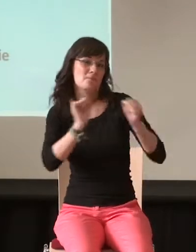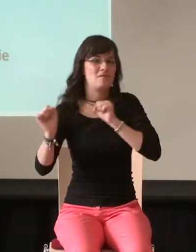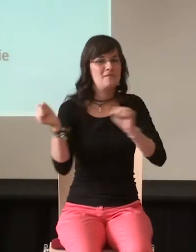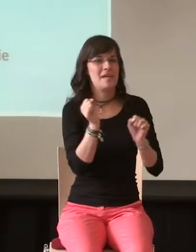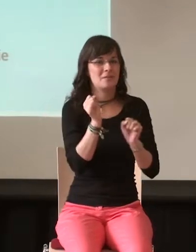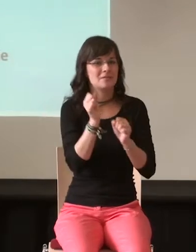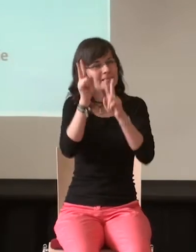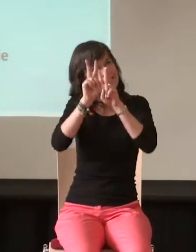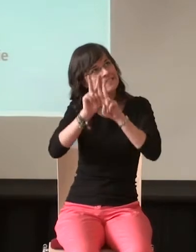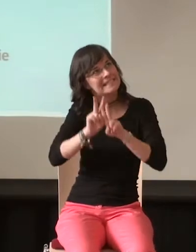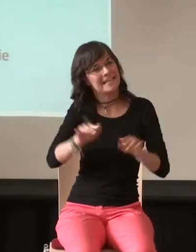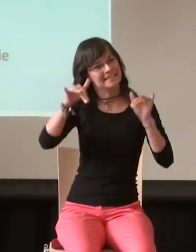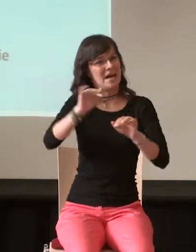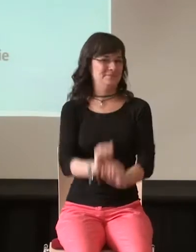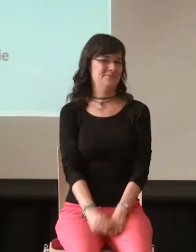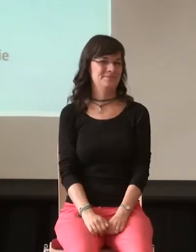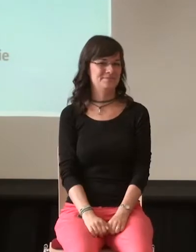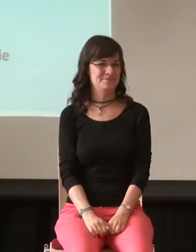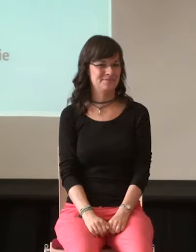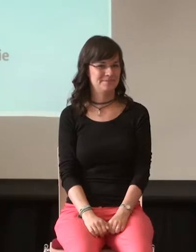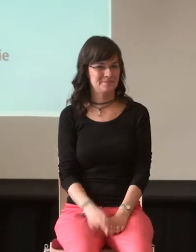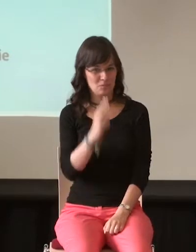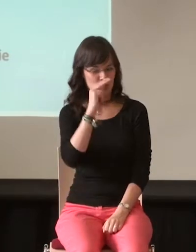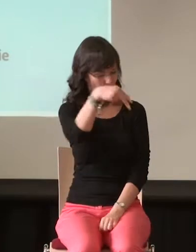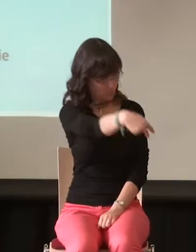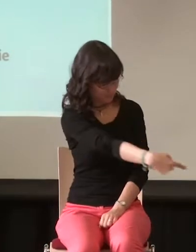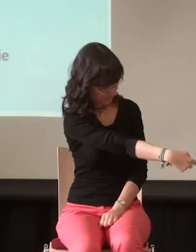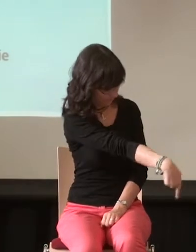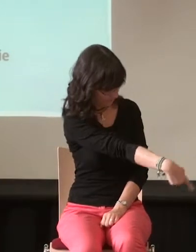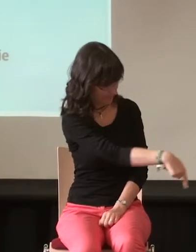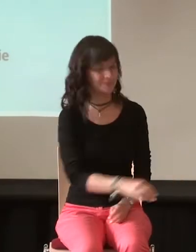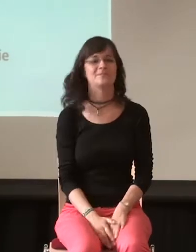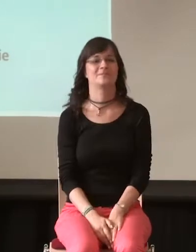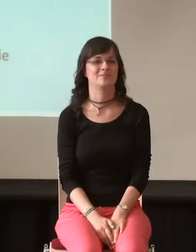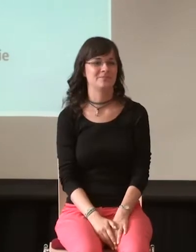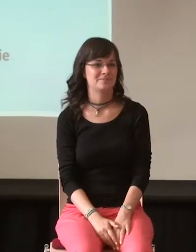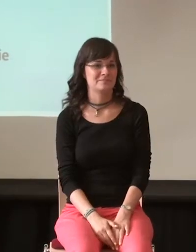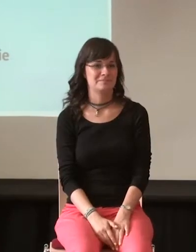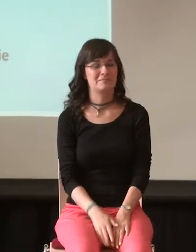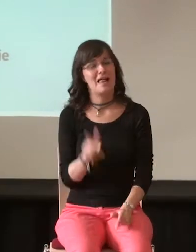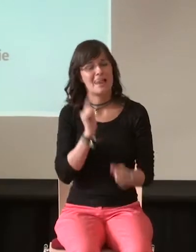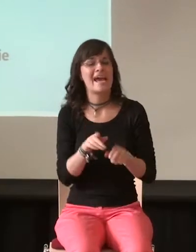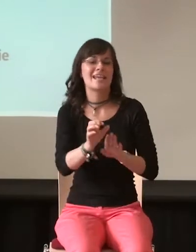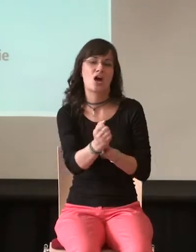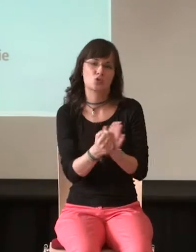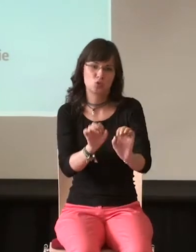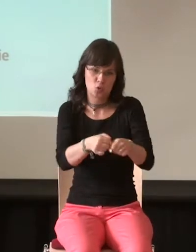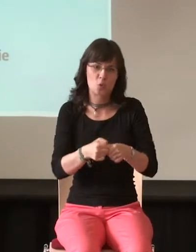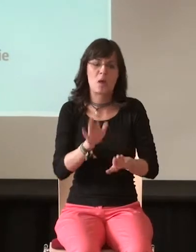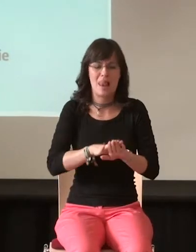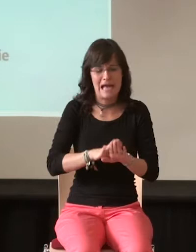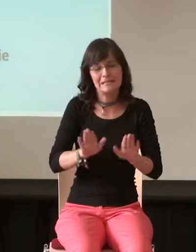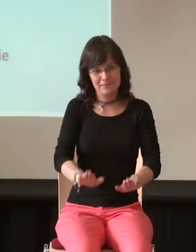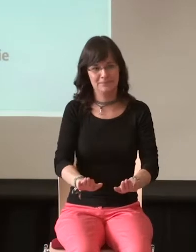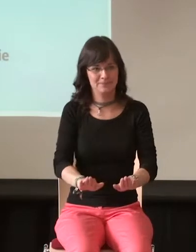kann ich nur unterstützen. So, wir fangen bei den, schauen Sie auf meine Füße, ich muss leider die Schuhe anlassen. Wir